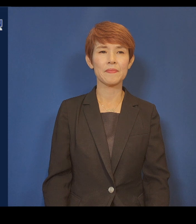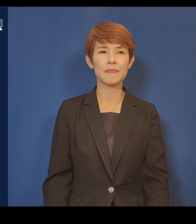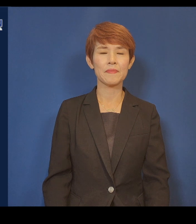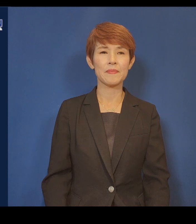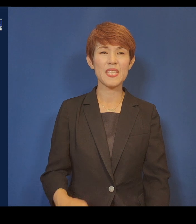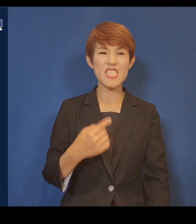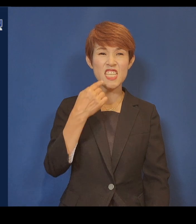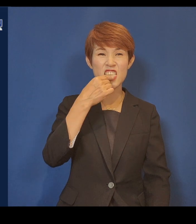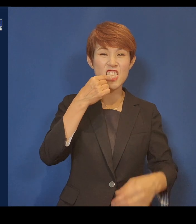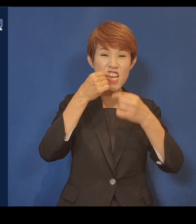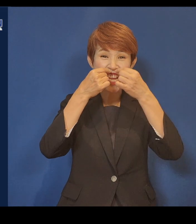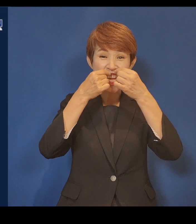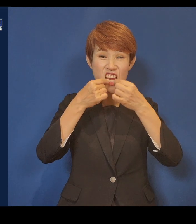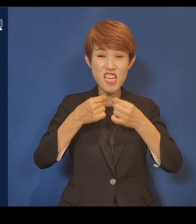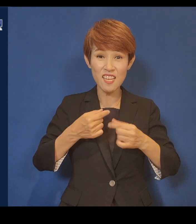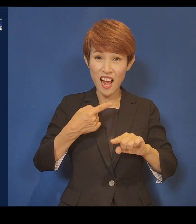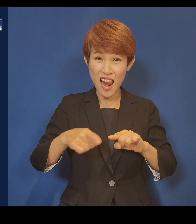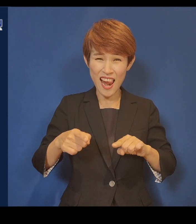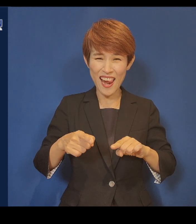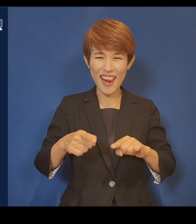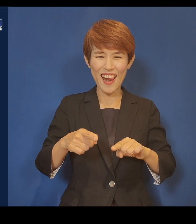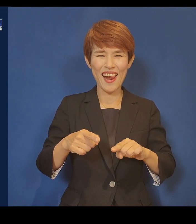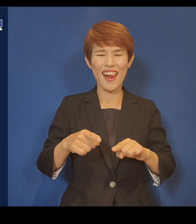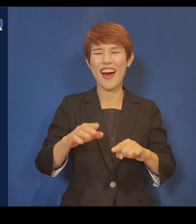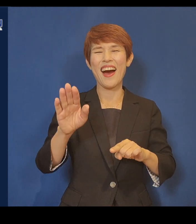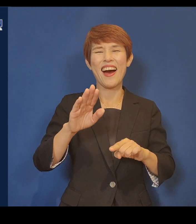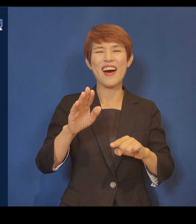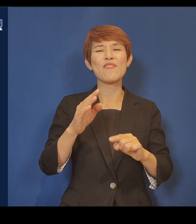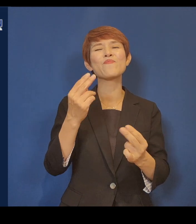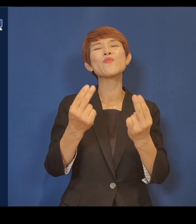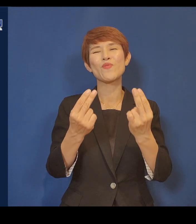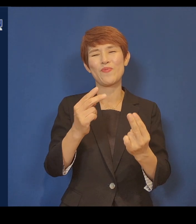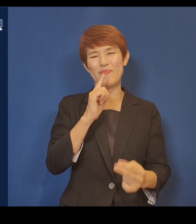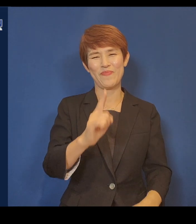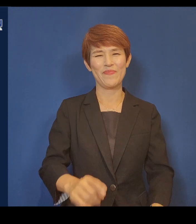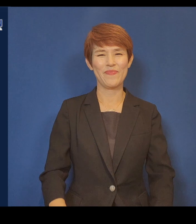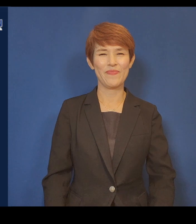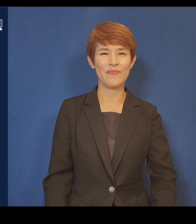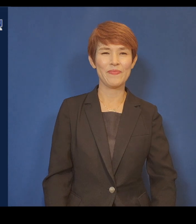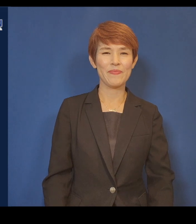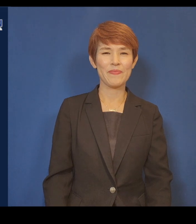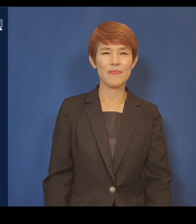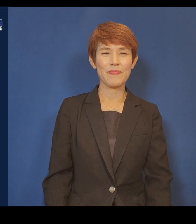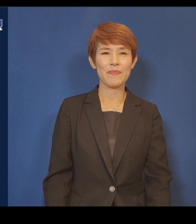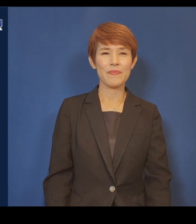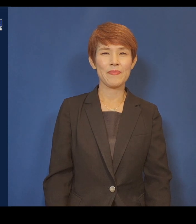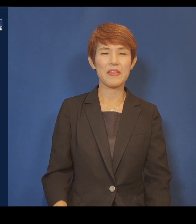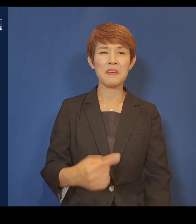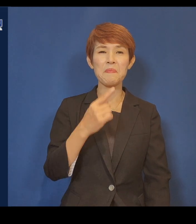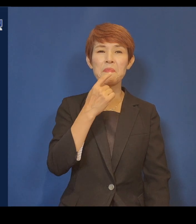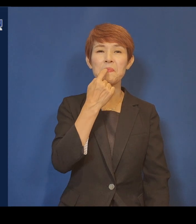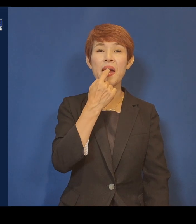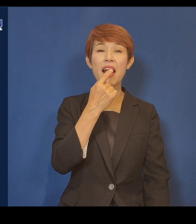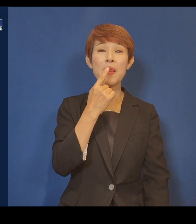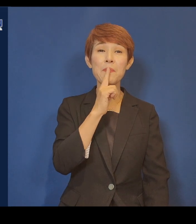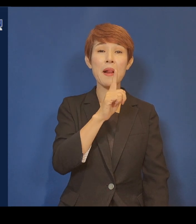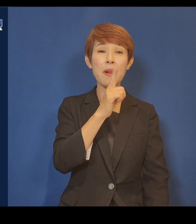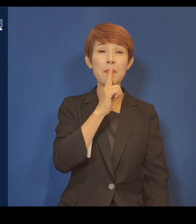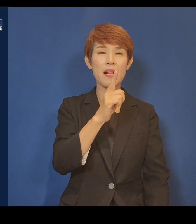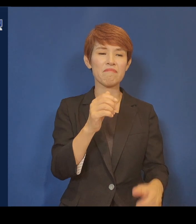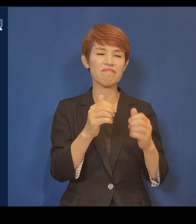뭐 이가 얼마나 길면 칼 같은데요. 이게 이가 길다는 소리입니까? 말이 그렇다는